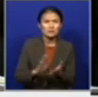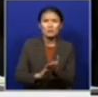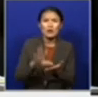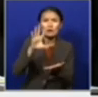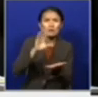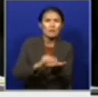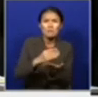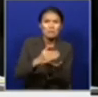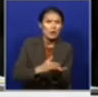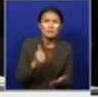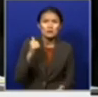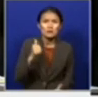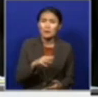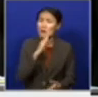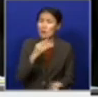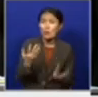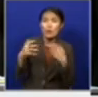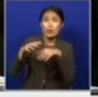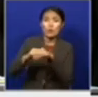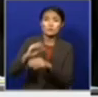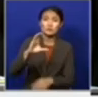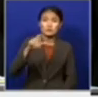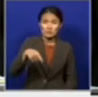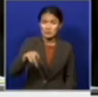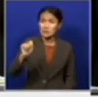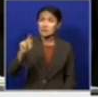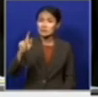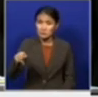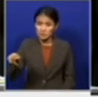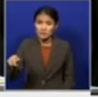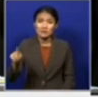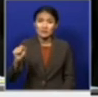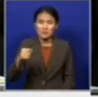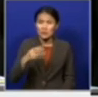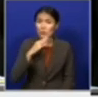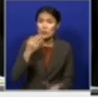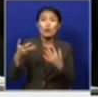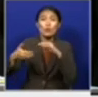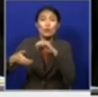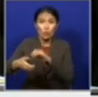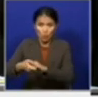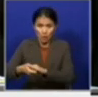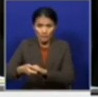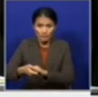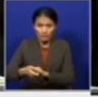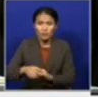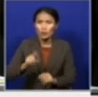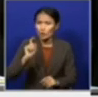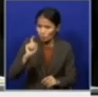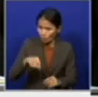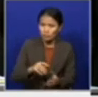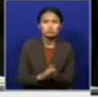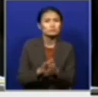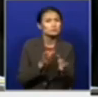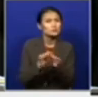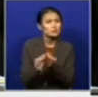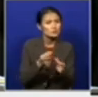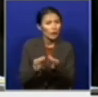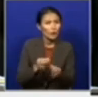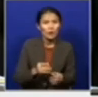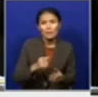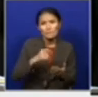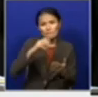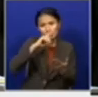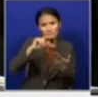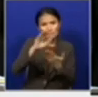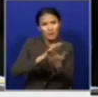อาเซปได้เคยตัดเรื่องนี้ออกจากความตกลงไปแล้วค่ะดังนั้นการที่หน่วยงานรัฐจะ